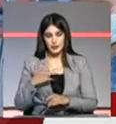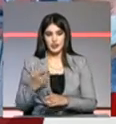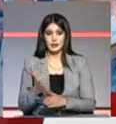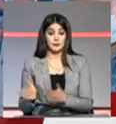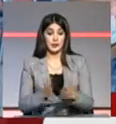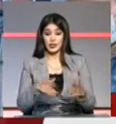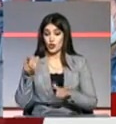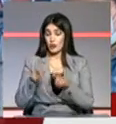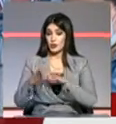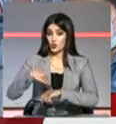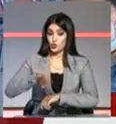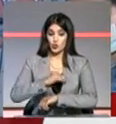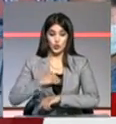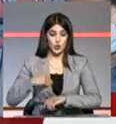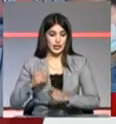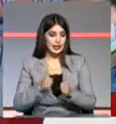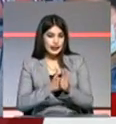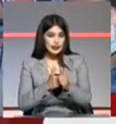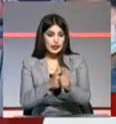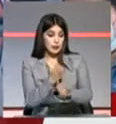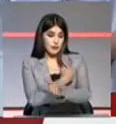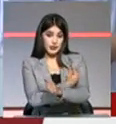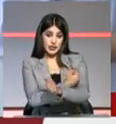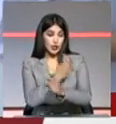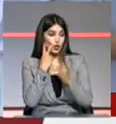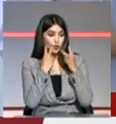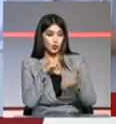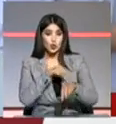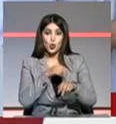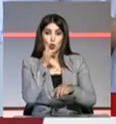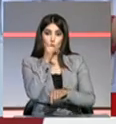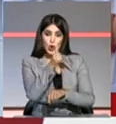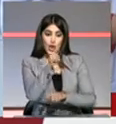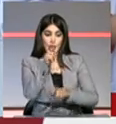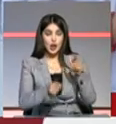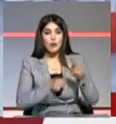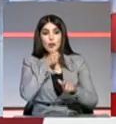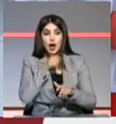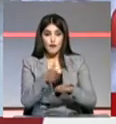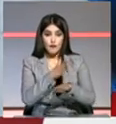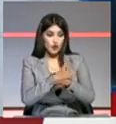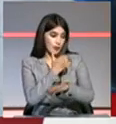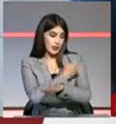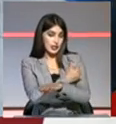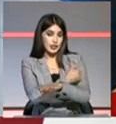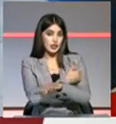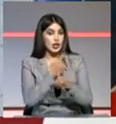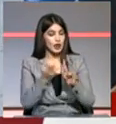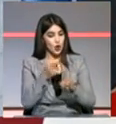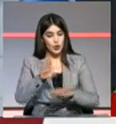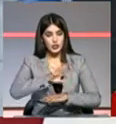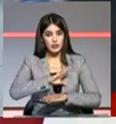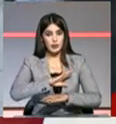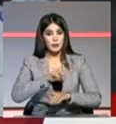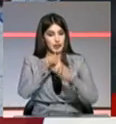الإطار الطبي القائم على سير عملية التلقيح اعتبر أن طول فترة انتظار المسنين قبل تلقي جرعة اللقاح ناتج عن